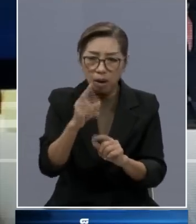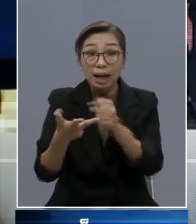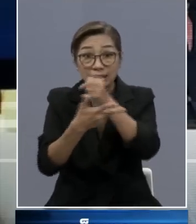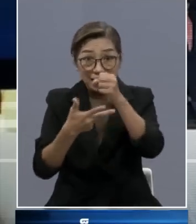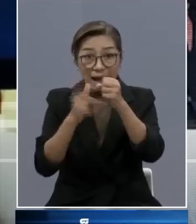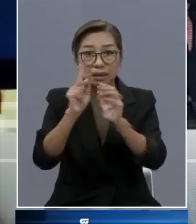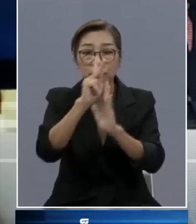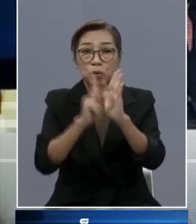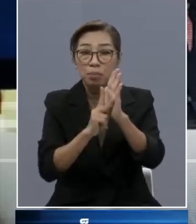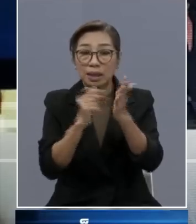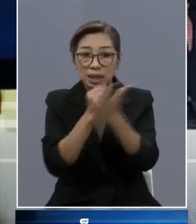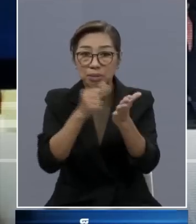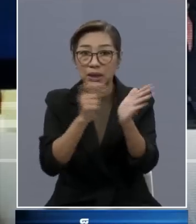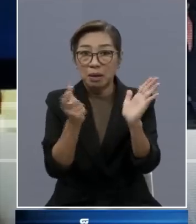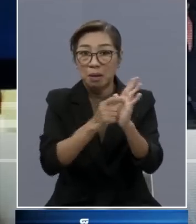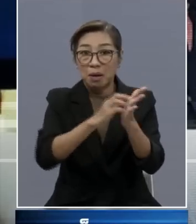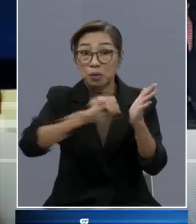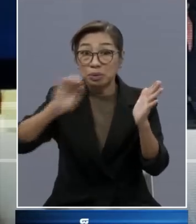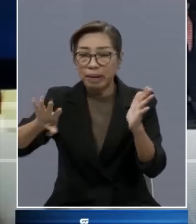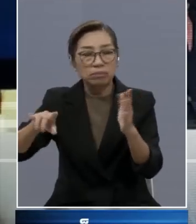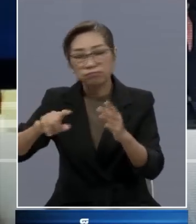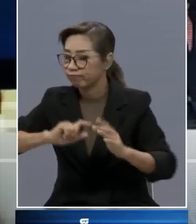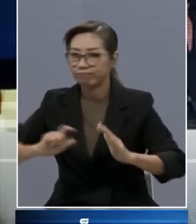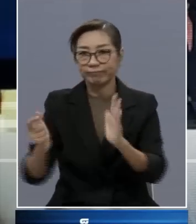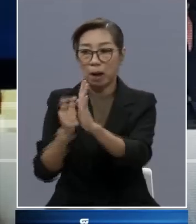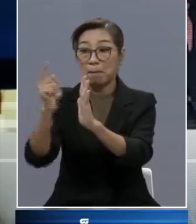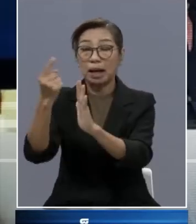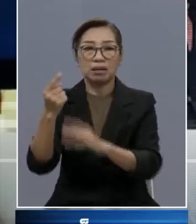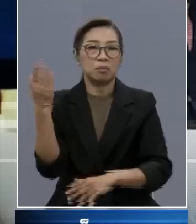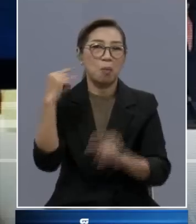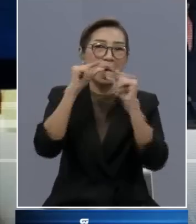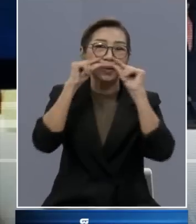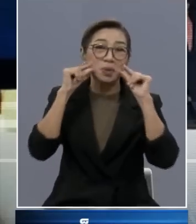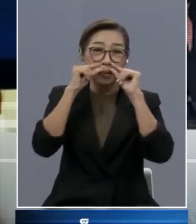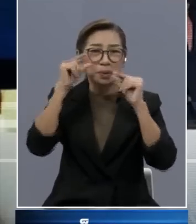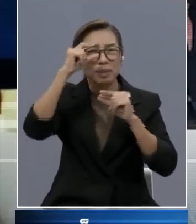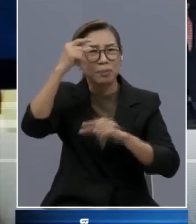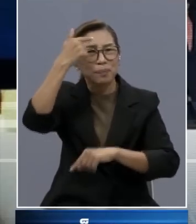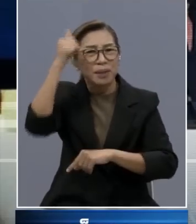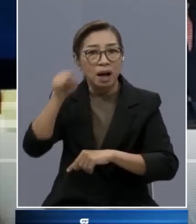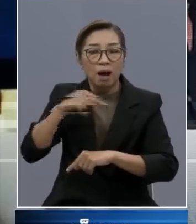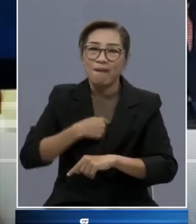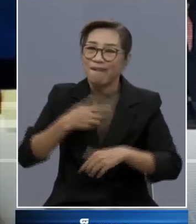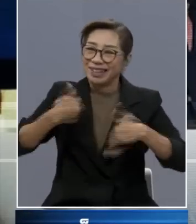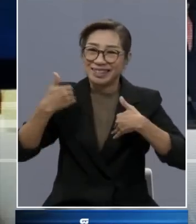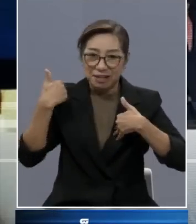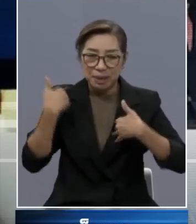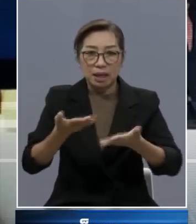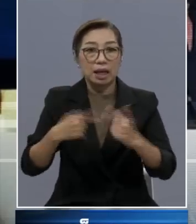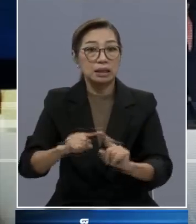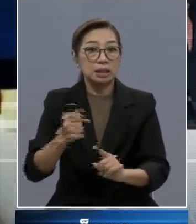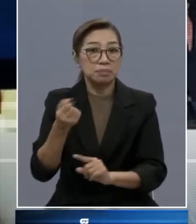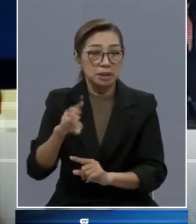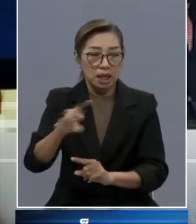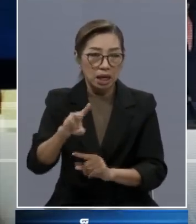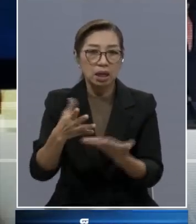ติด ครับ นะฮะคุณชูวิทย์นี่ออกมาดีใจเลย โอ้ตบมือเลยเมื่อวานน ี้ครับเรื่องที่17ส่งเสริมเกษตรกรและปศุสัตว์ปลอดภัยคุ้มครอง